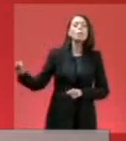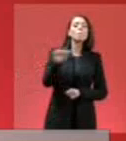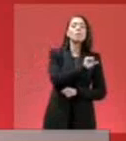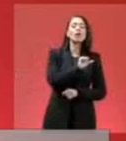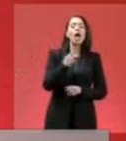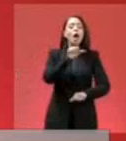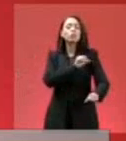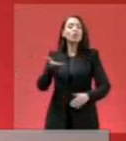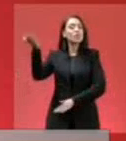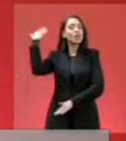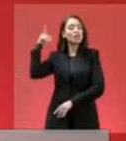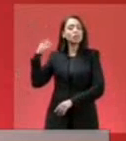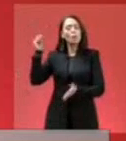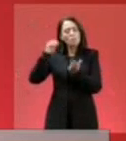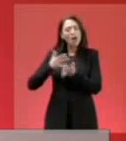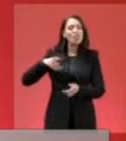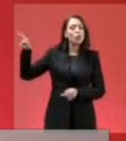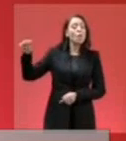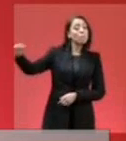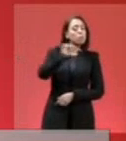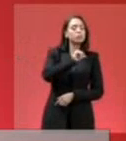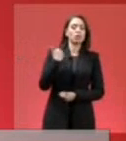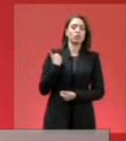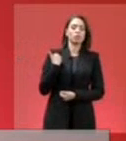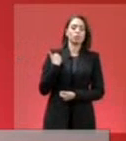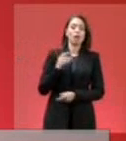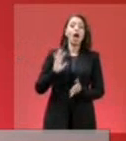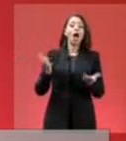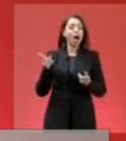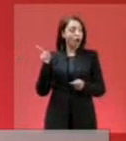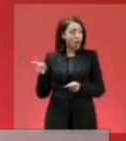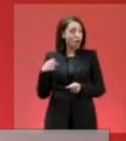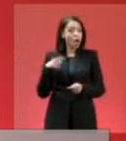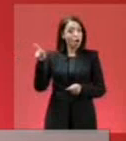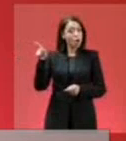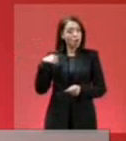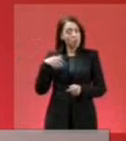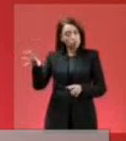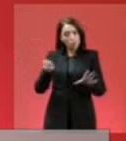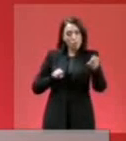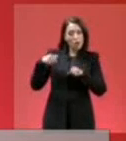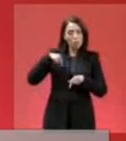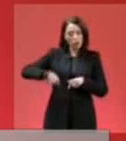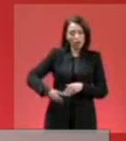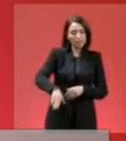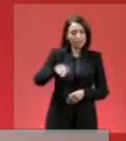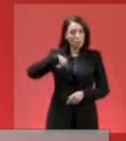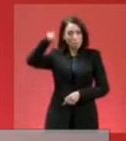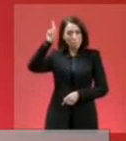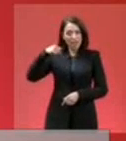επιστροφή στο χθες, να μας γυρίσουν πίσω. Αλλά το μήνυμα που παίρνουμε τούτες τις μέρες που